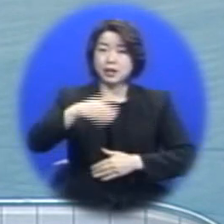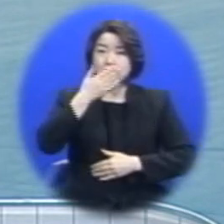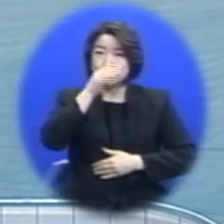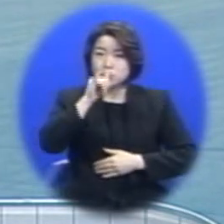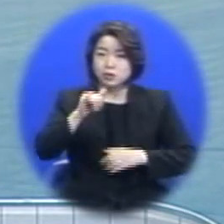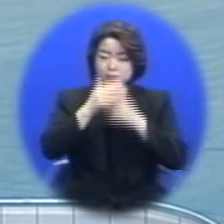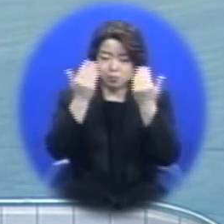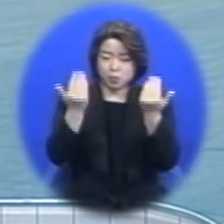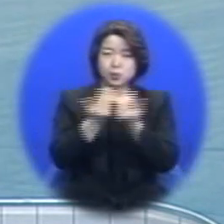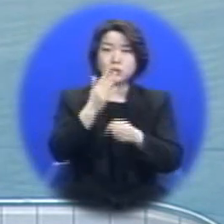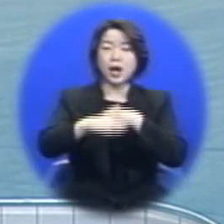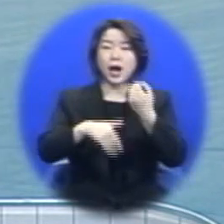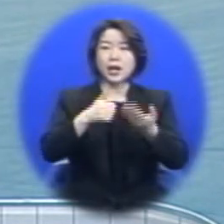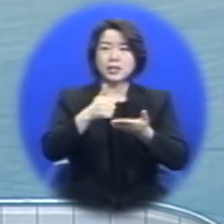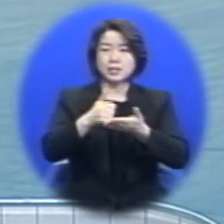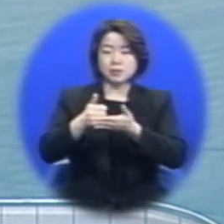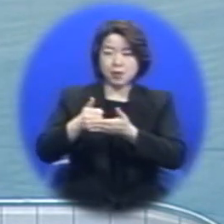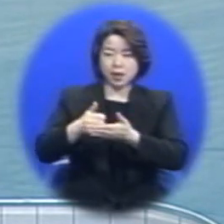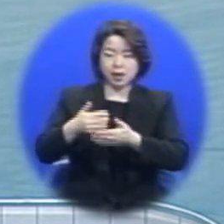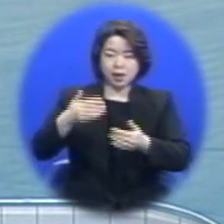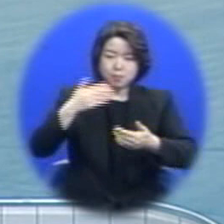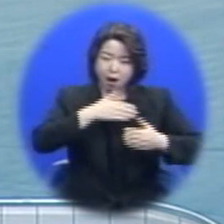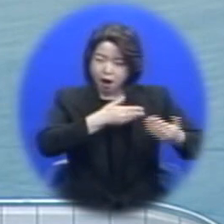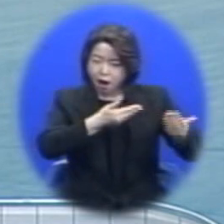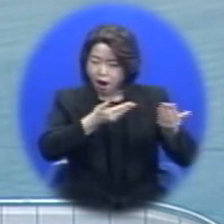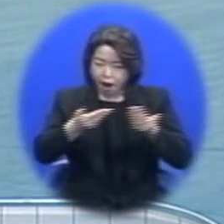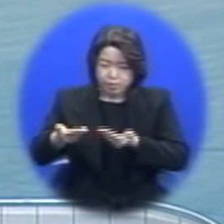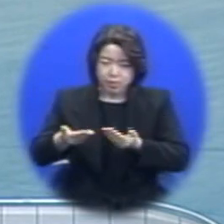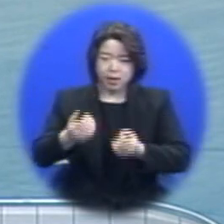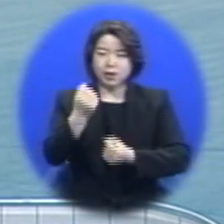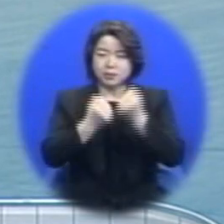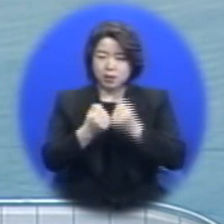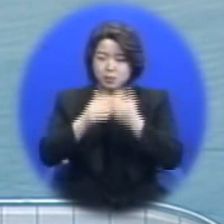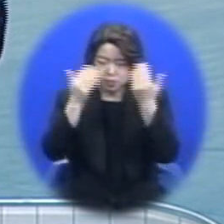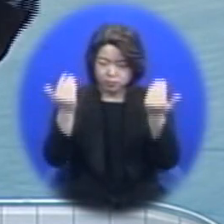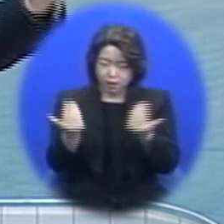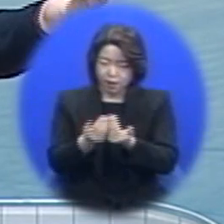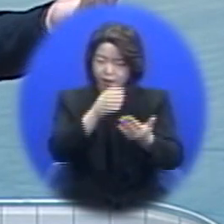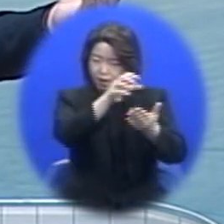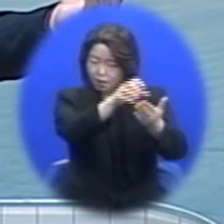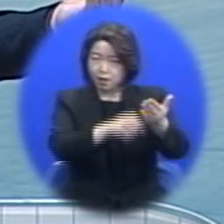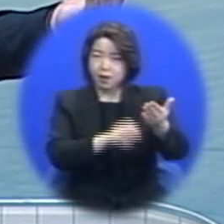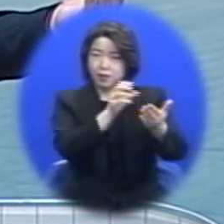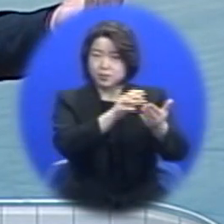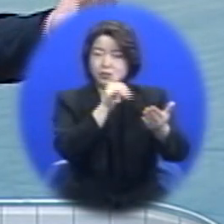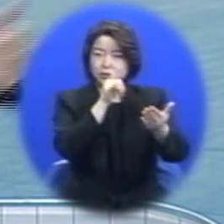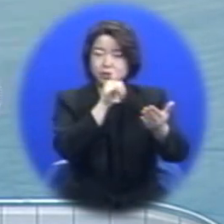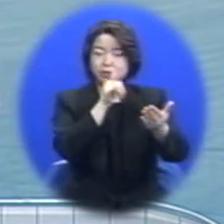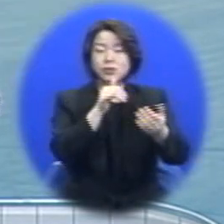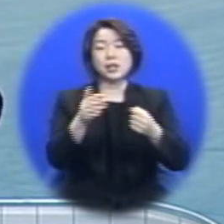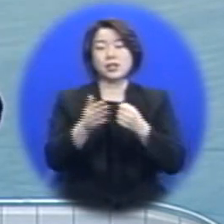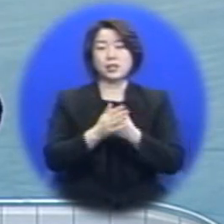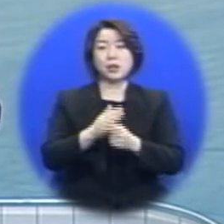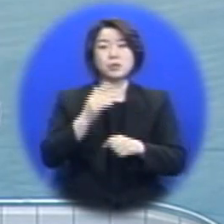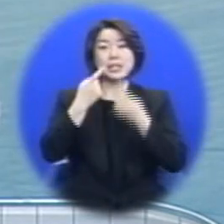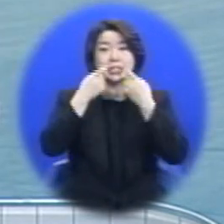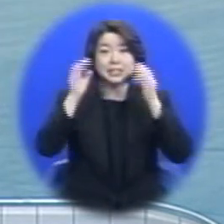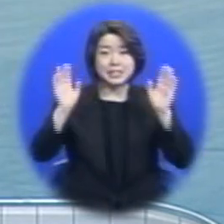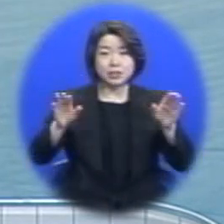하나님의 안내가 다 들어 있습니다. 그래서 천사가 외칩니다.